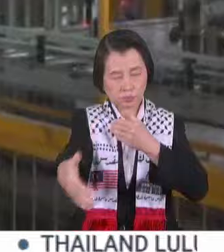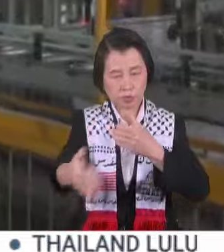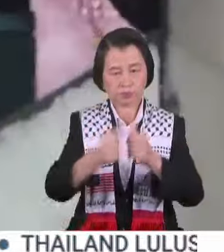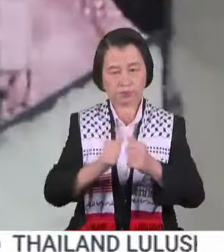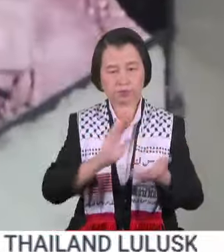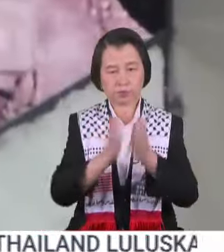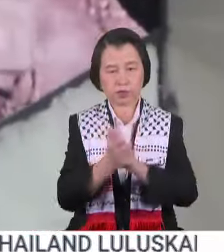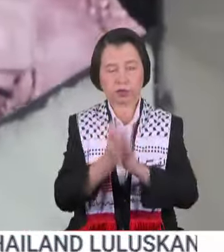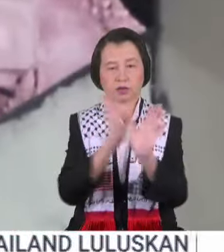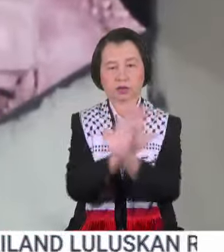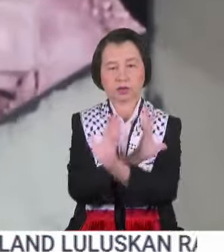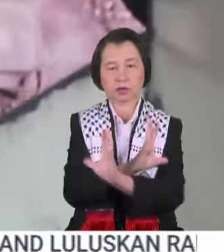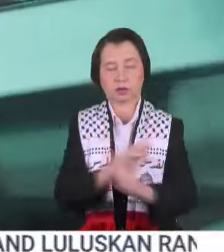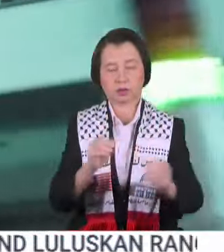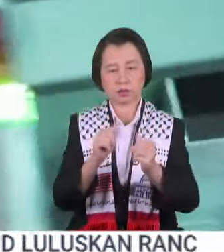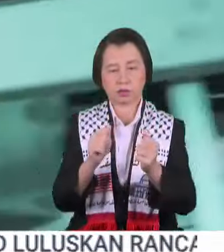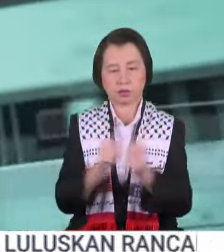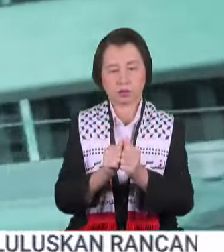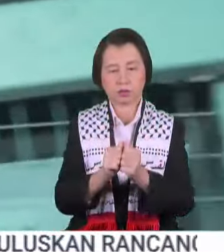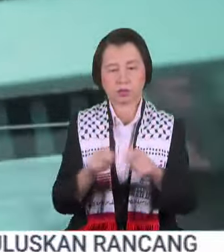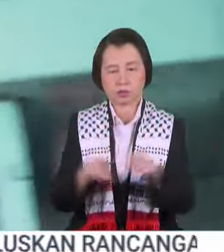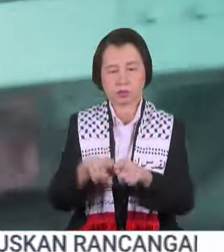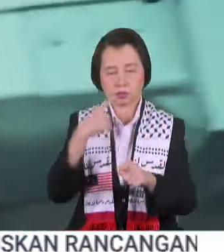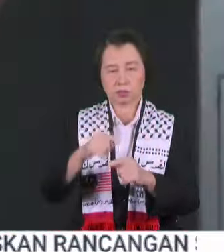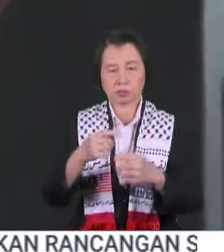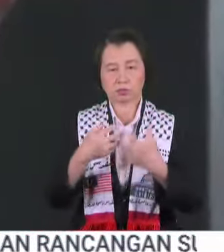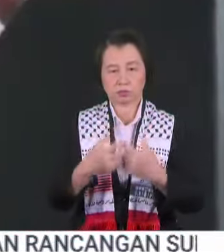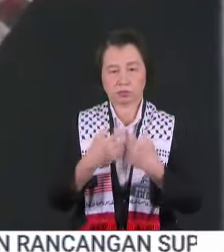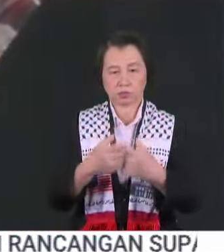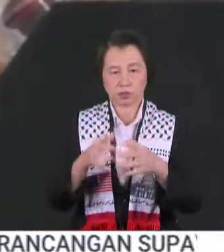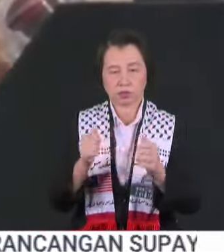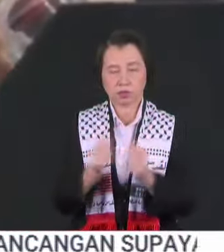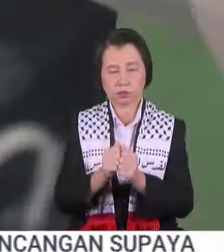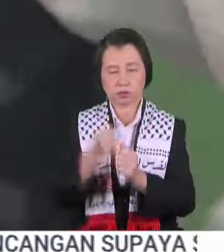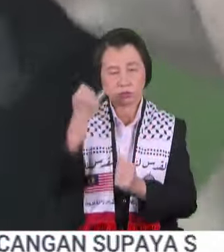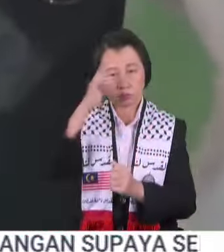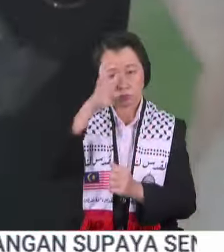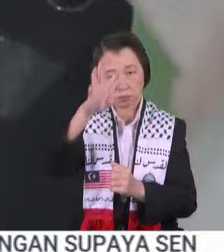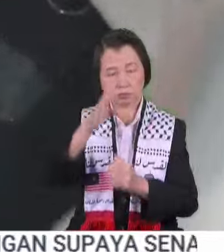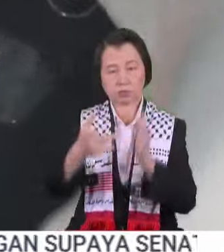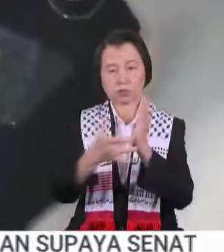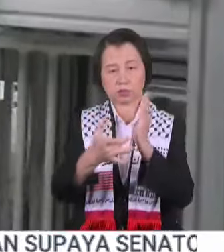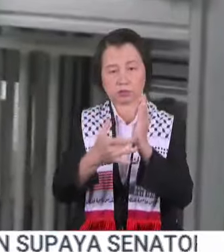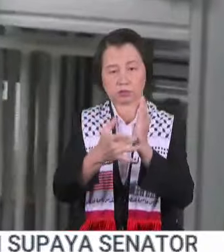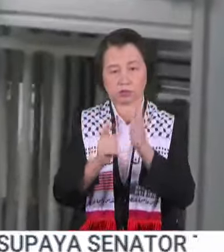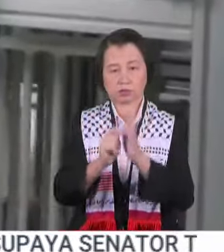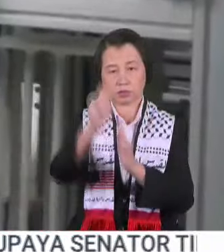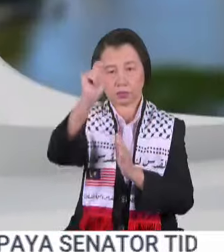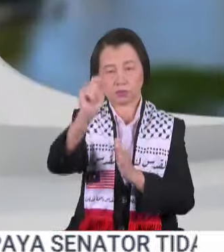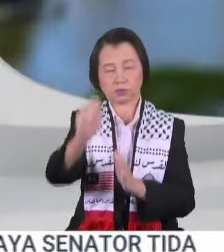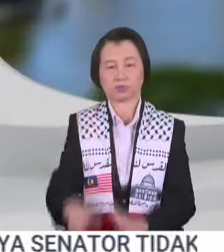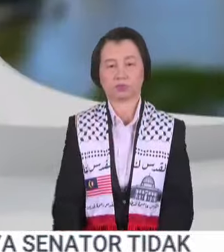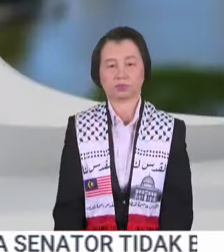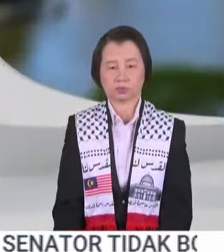meletakkan Sarawak sebagai destinasi utama bagi pembuatan dan inovasi berteknologi tinggi.